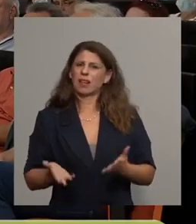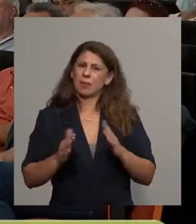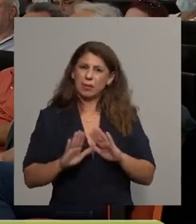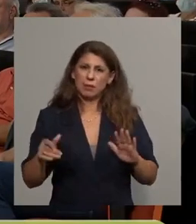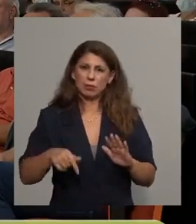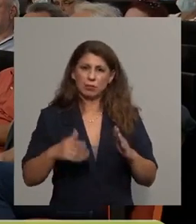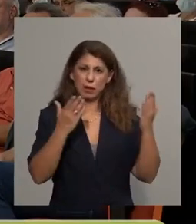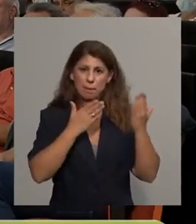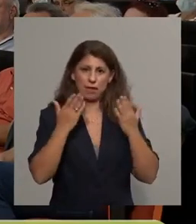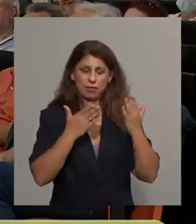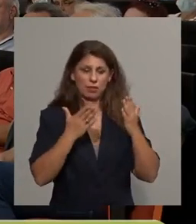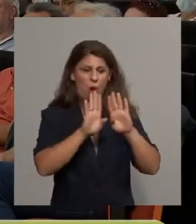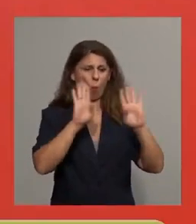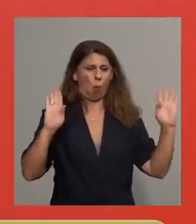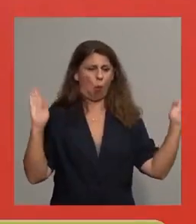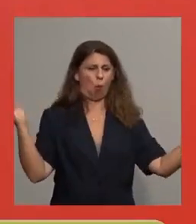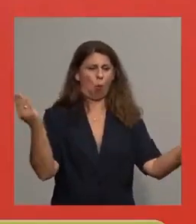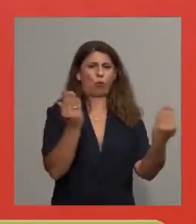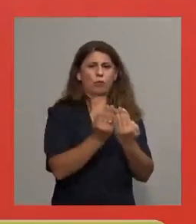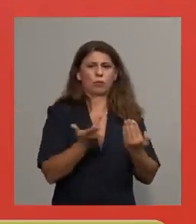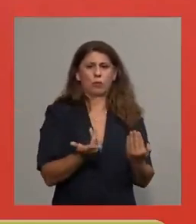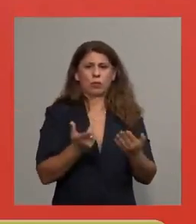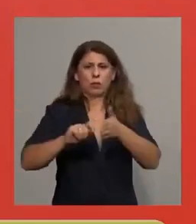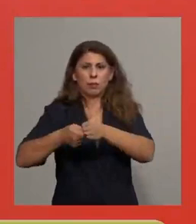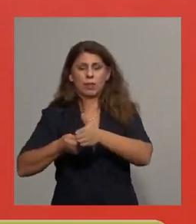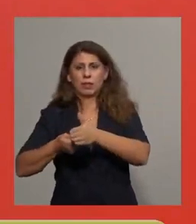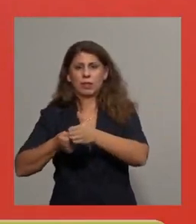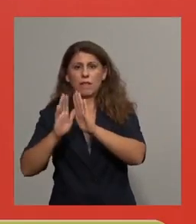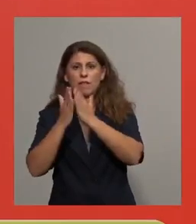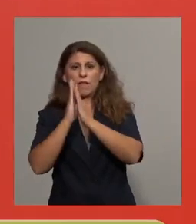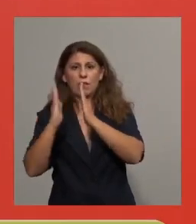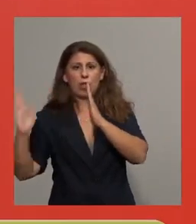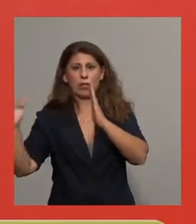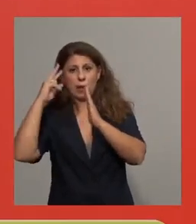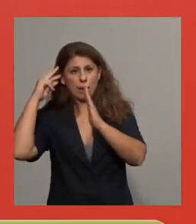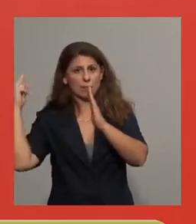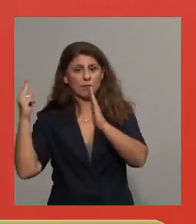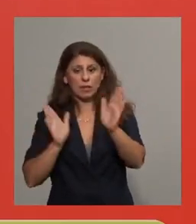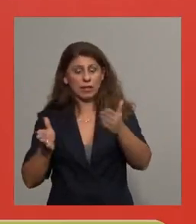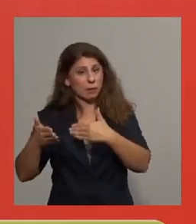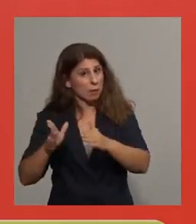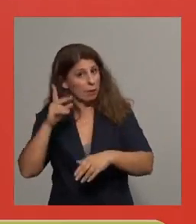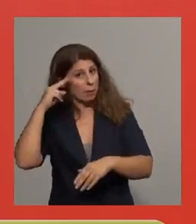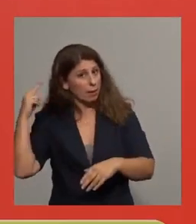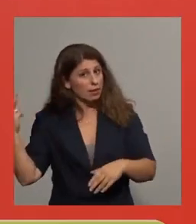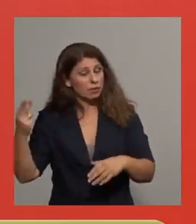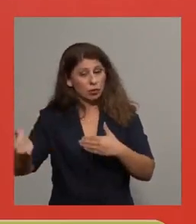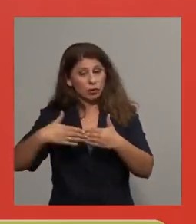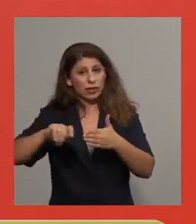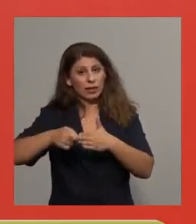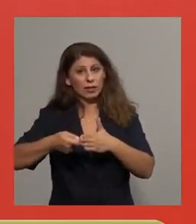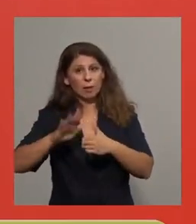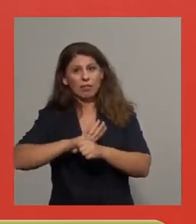σήμερα μαθητές σε κοντέινερ, να μην κλείνουν πανεπιστημιακές βιβλιοθήκες και τμήματα πανεπιστημιακά